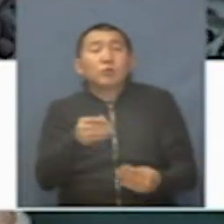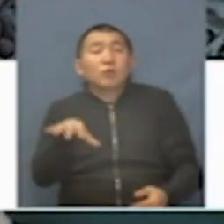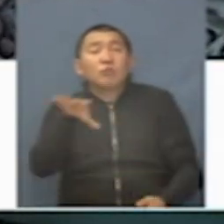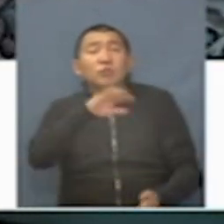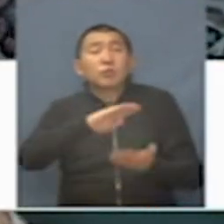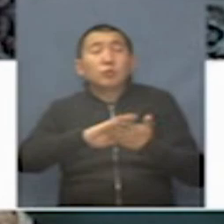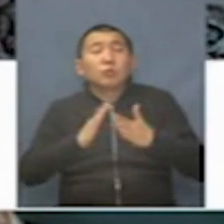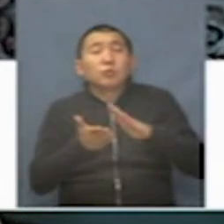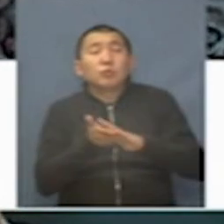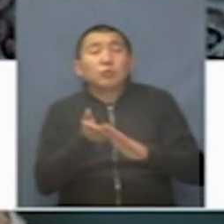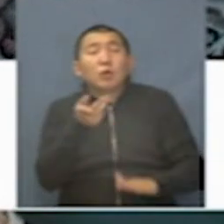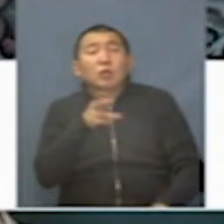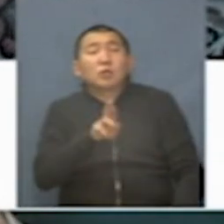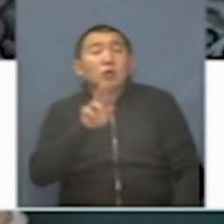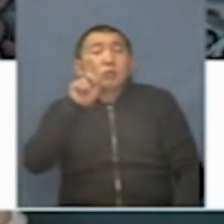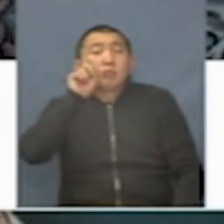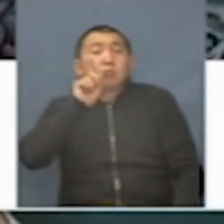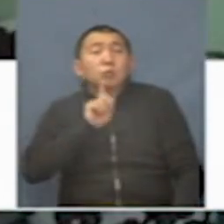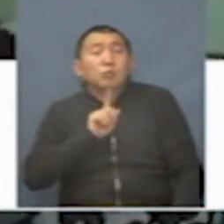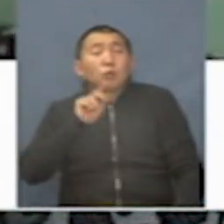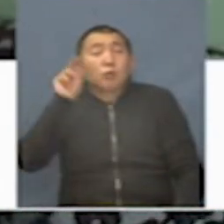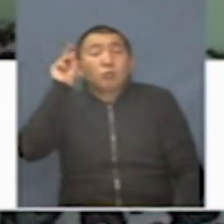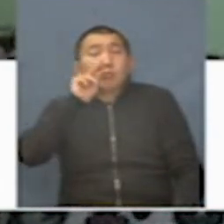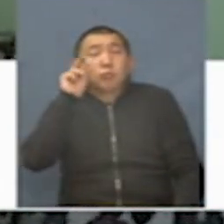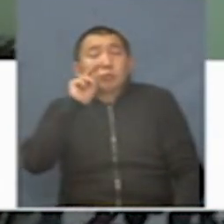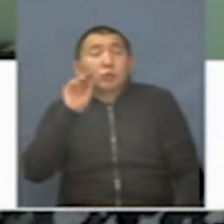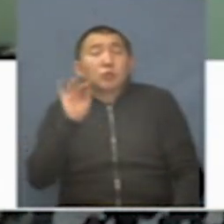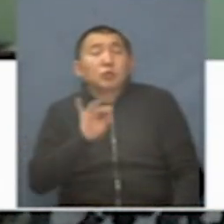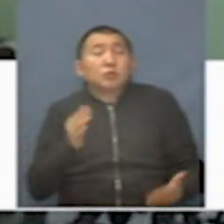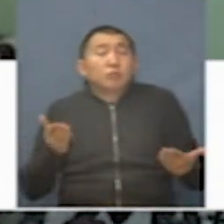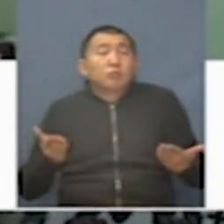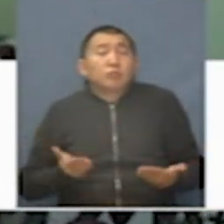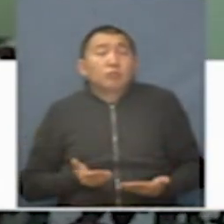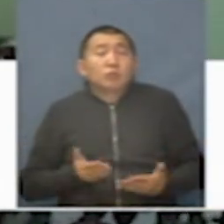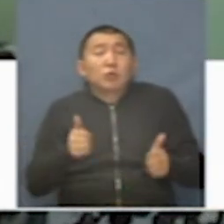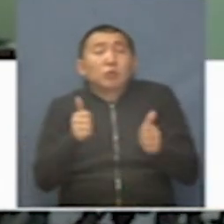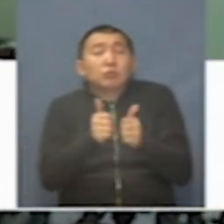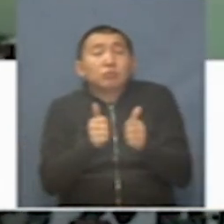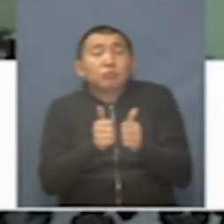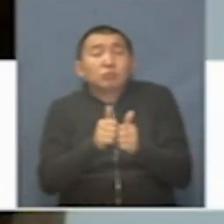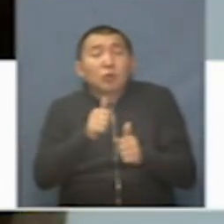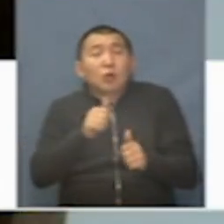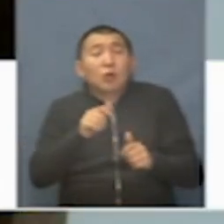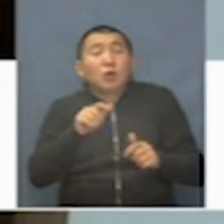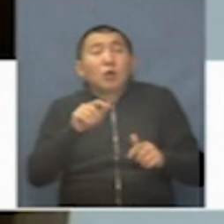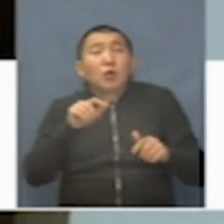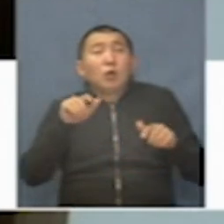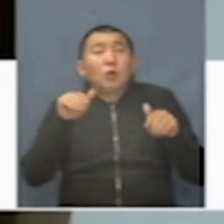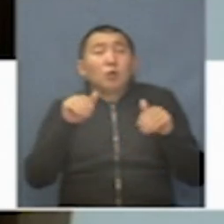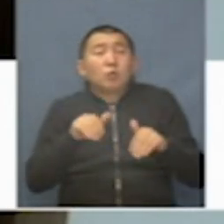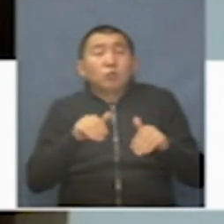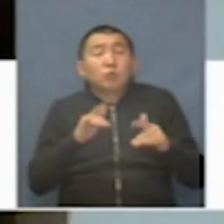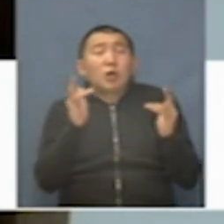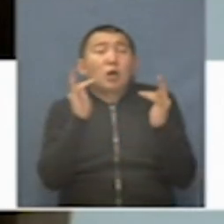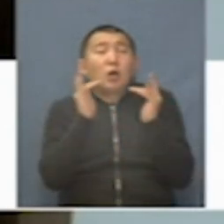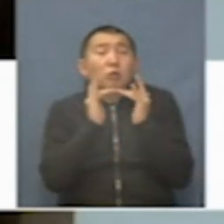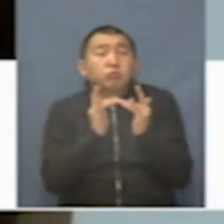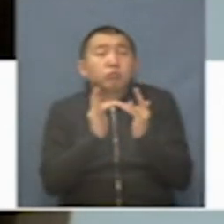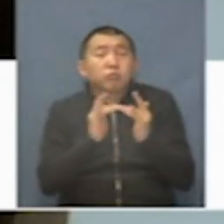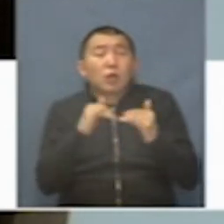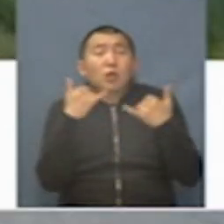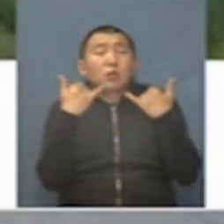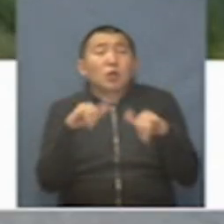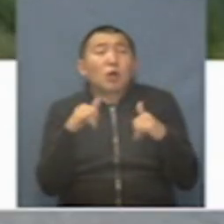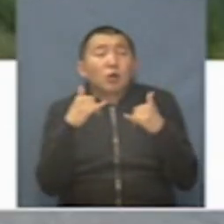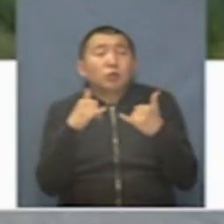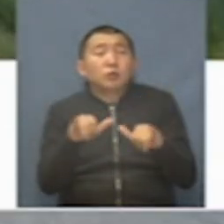для комфортного обучения и проживания. Расположенные в непосредственной близости от учебного заведения, общежитие и столовые